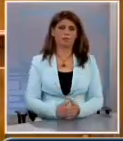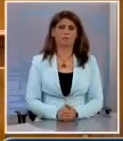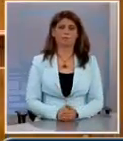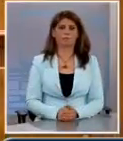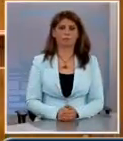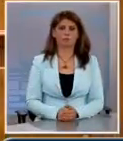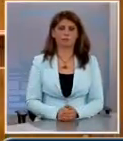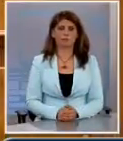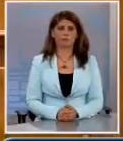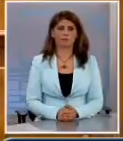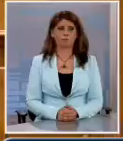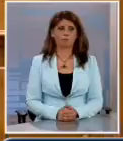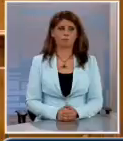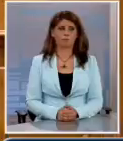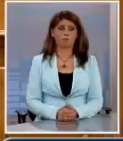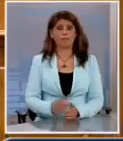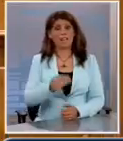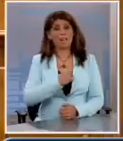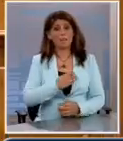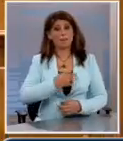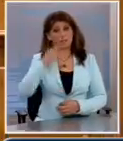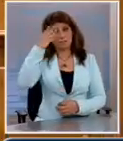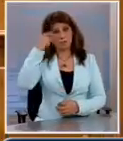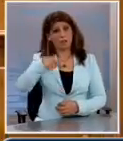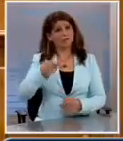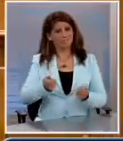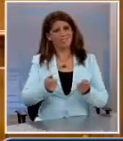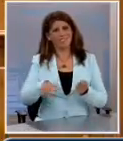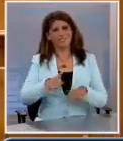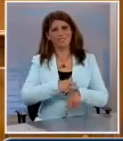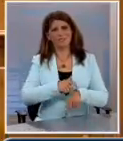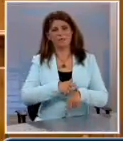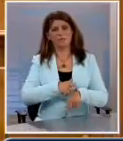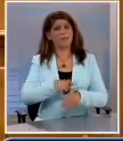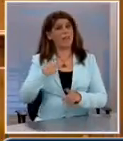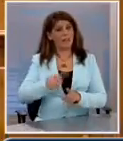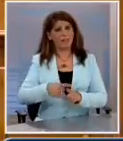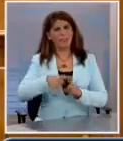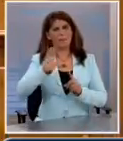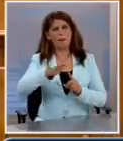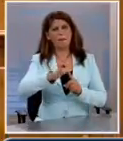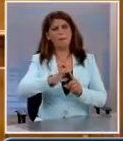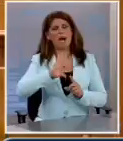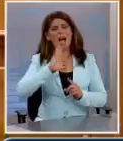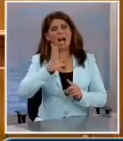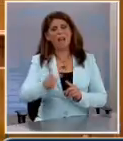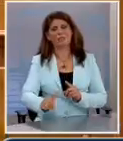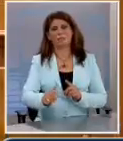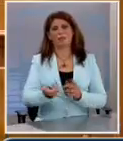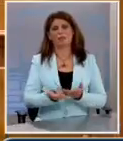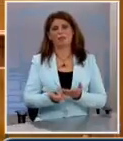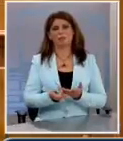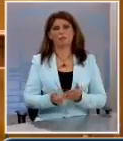αγγλικά στην περιοχή. Λυπάμαι κύριε Τσίπρα, αλλά αυτό δυστυχώς συντελείται ήδη. Η Ελλάδα απαξιώνεται κάθε μέρα που περνά με